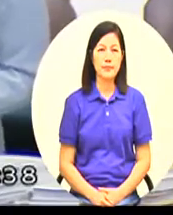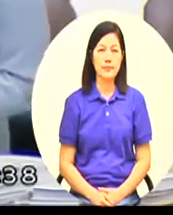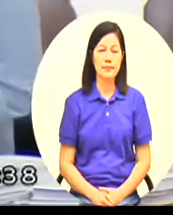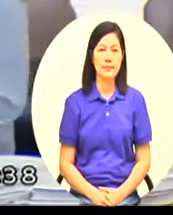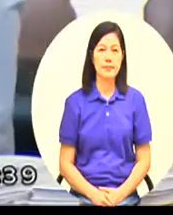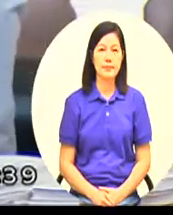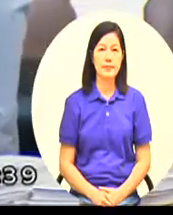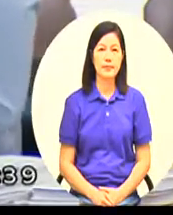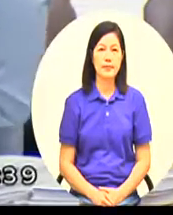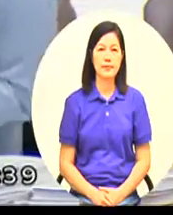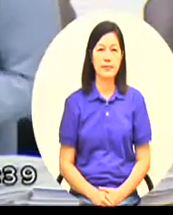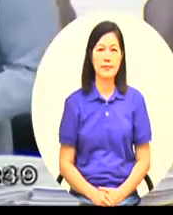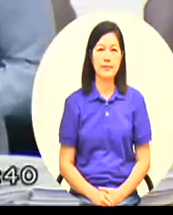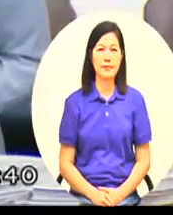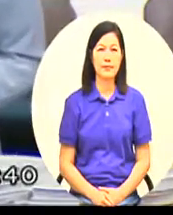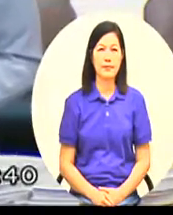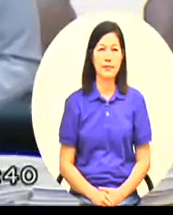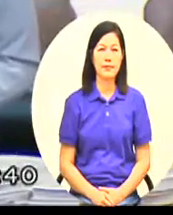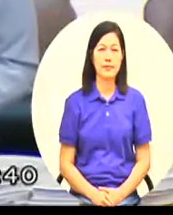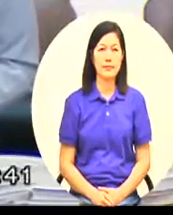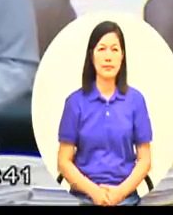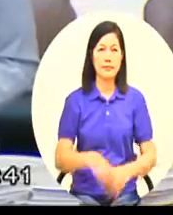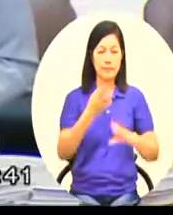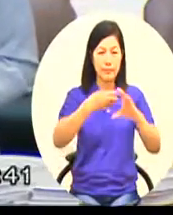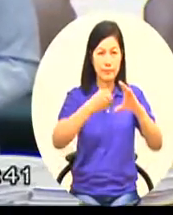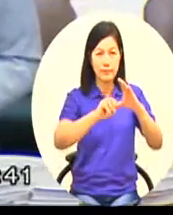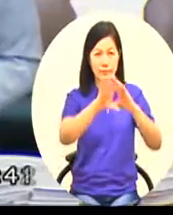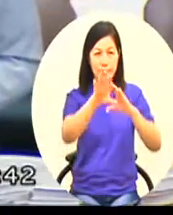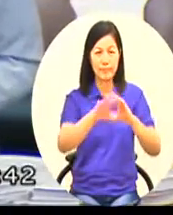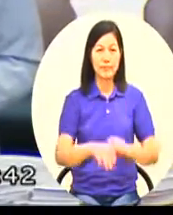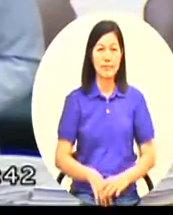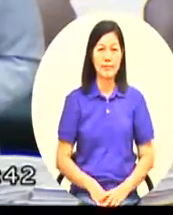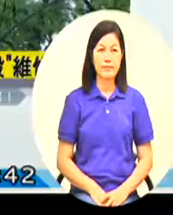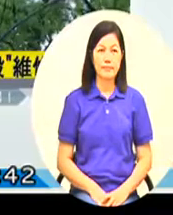来，帮我放一下，局长，我给你看一个片子。